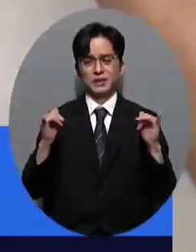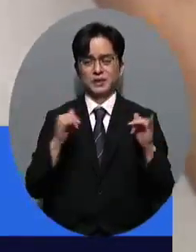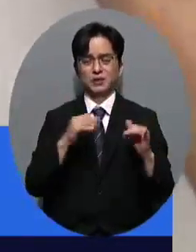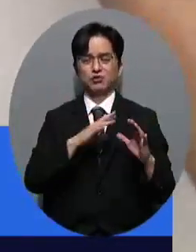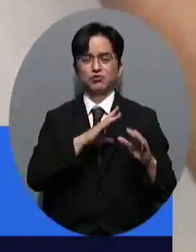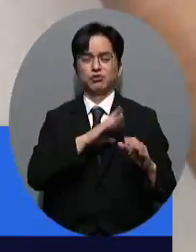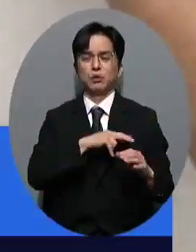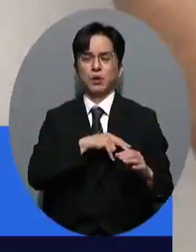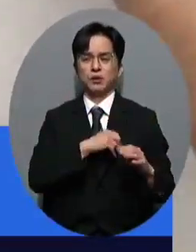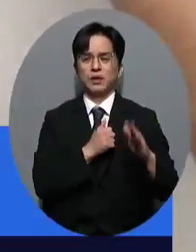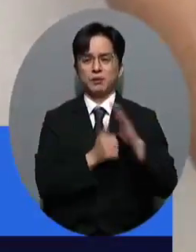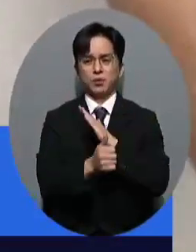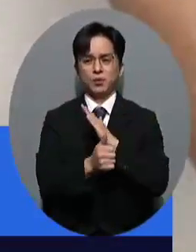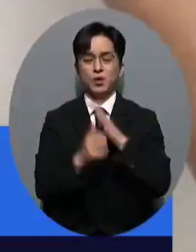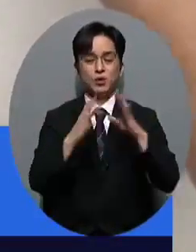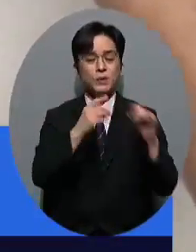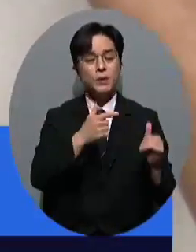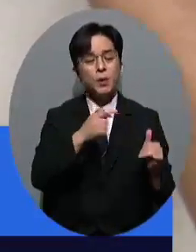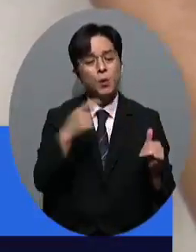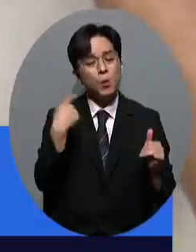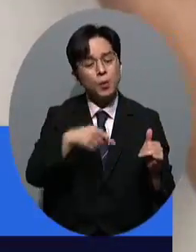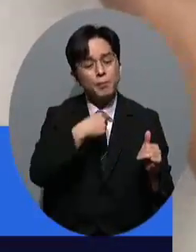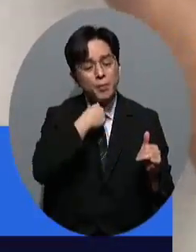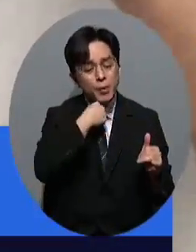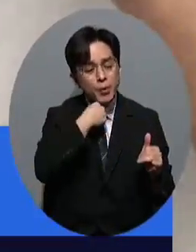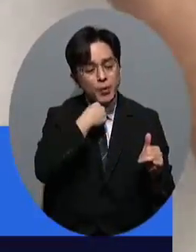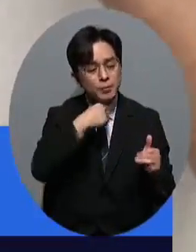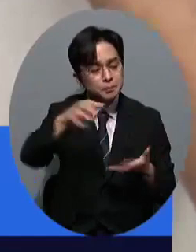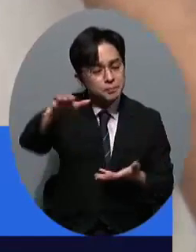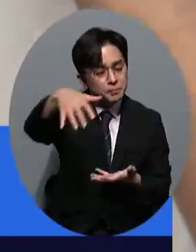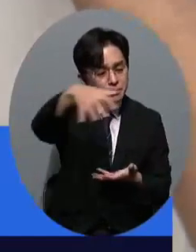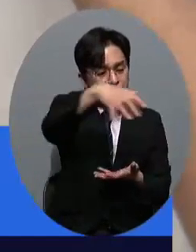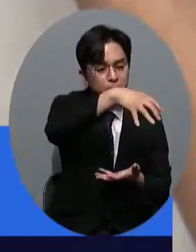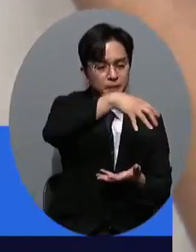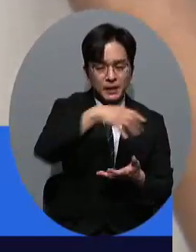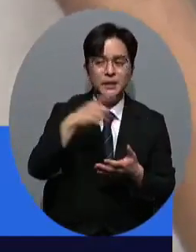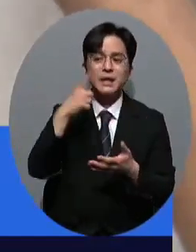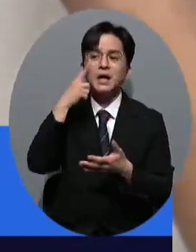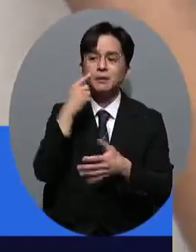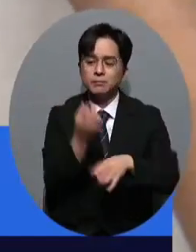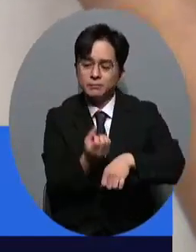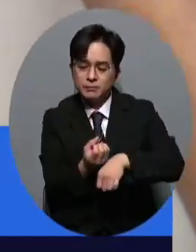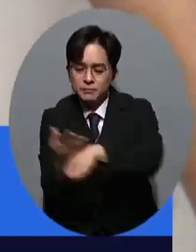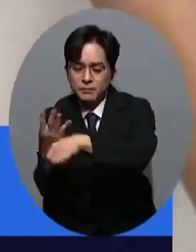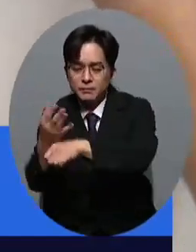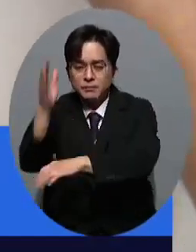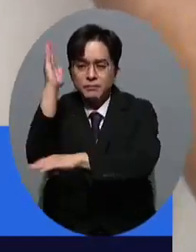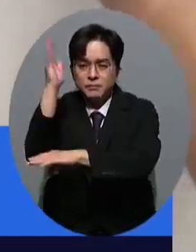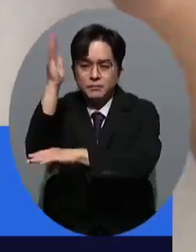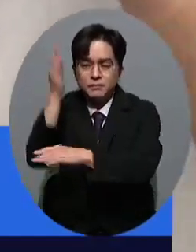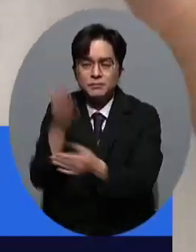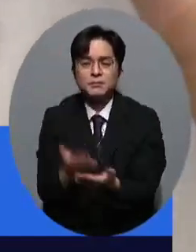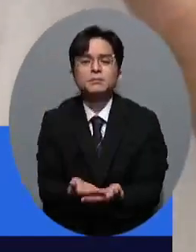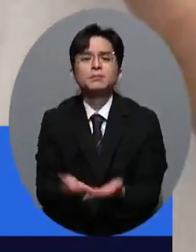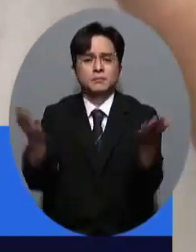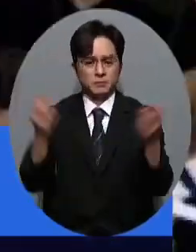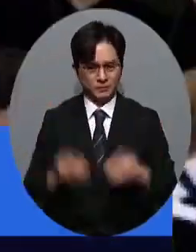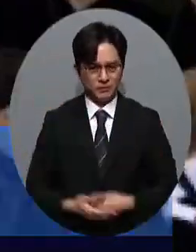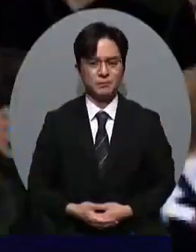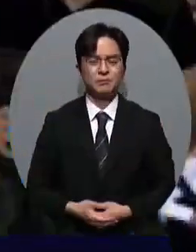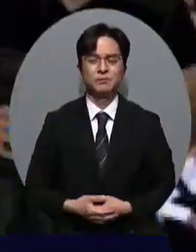무엇을 원하는지 그 목소리를 담아서 일본에 지금 다녀와서 추도 행사에 제 마음을 전하고